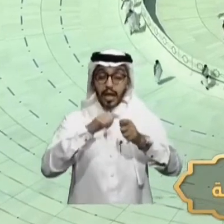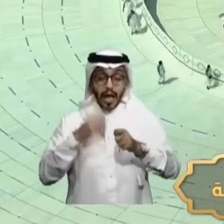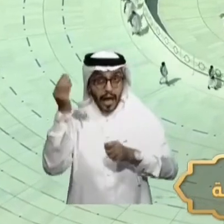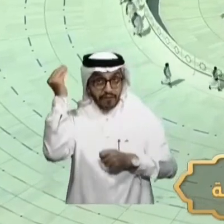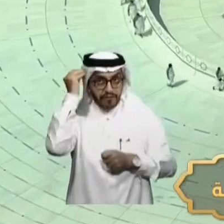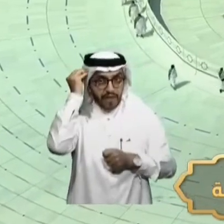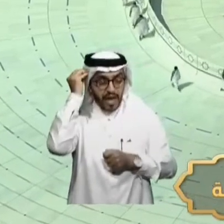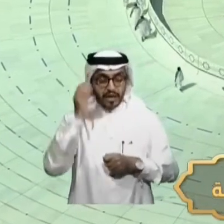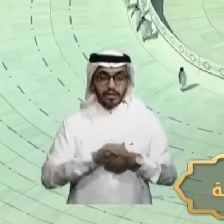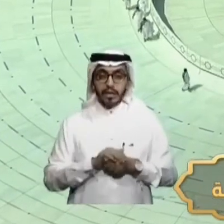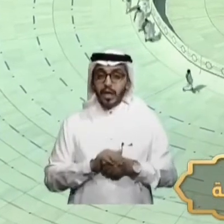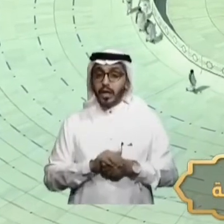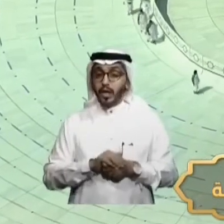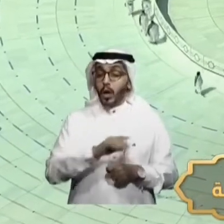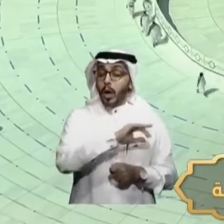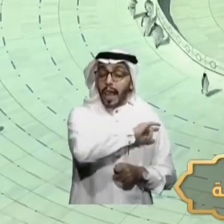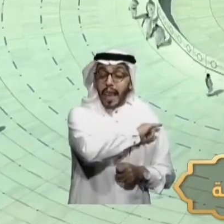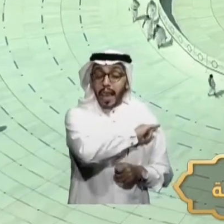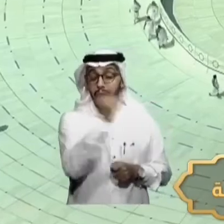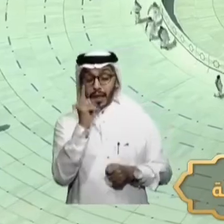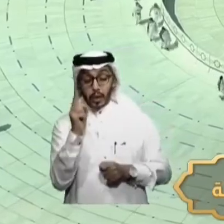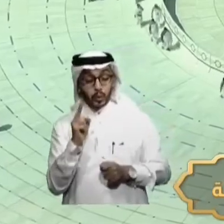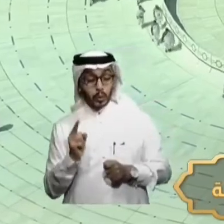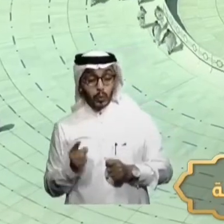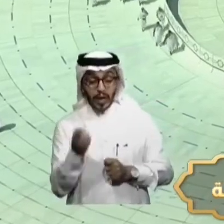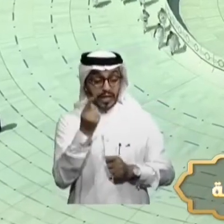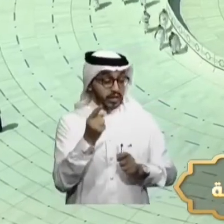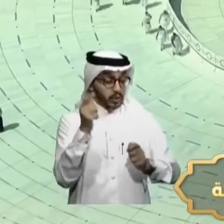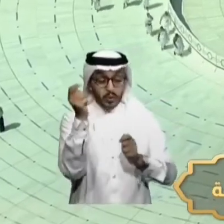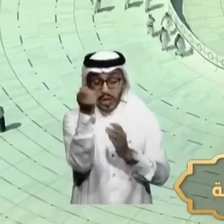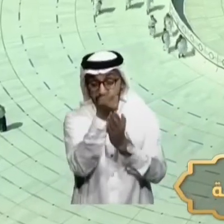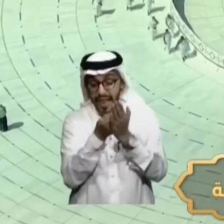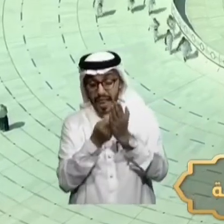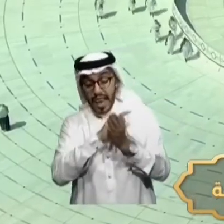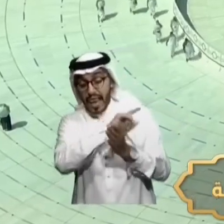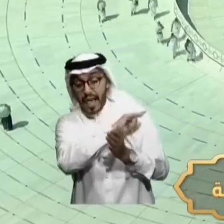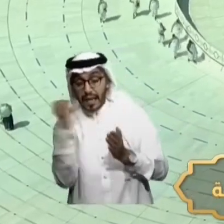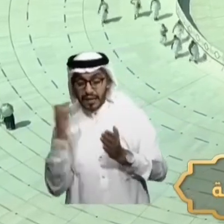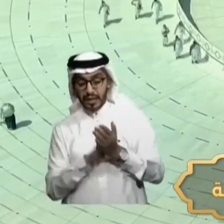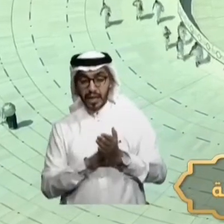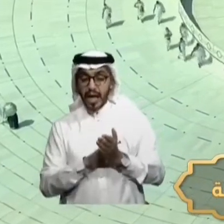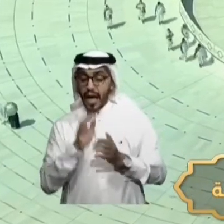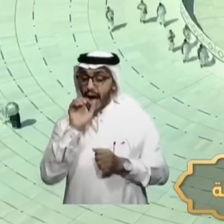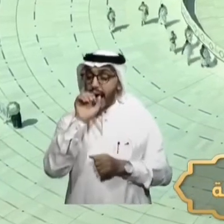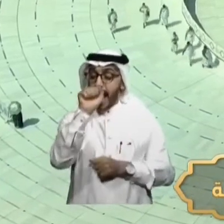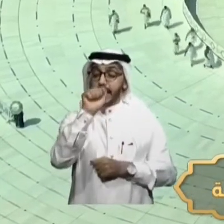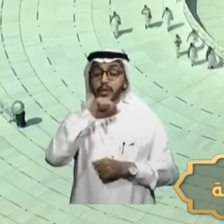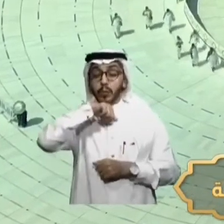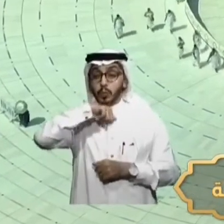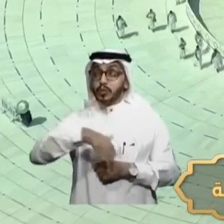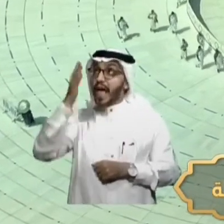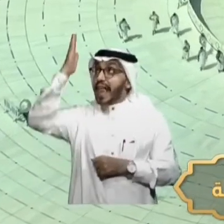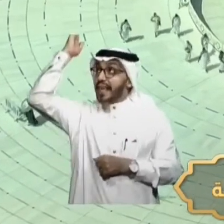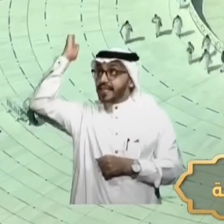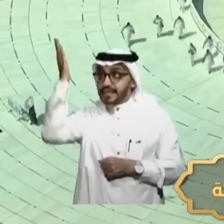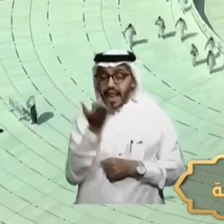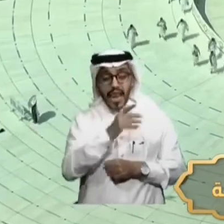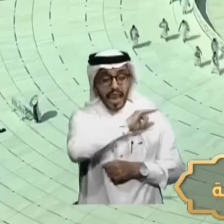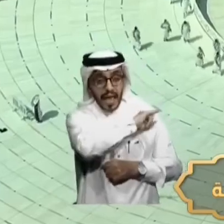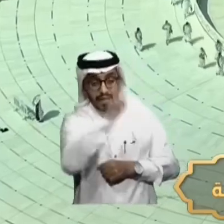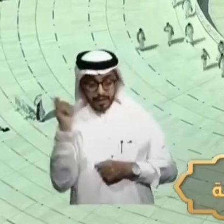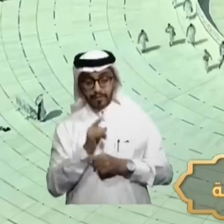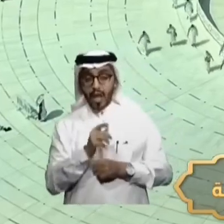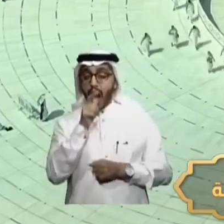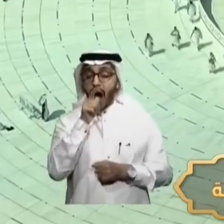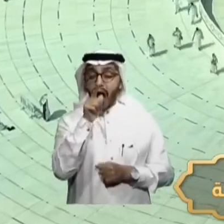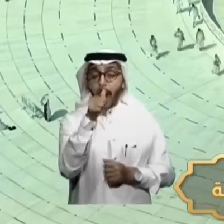واعتبار المآلات، فلن تطال تلك التطاولات شيئًا من مقام النبوات والرسالات.